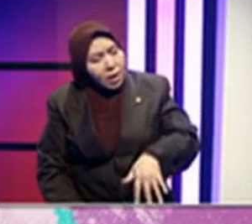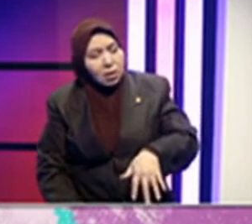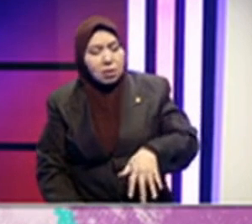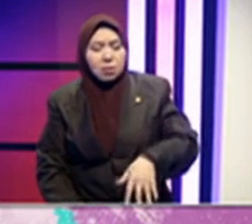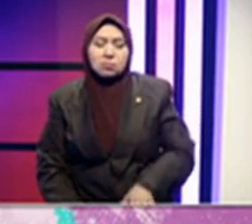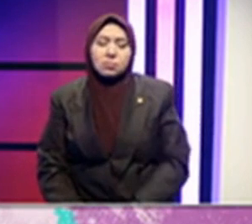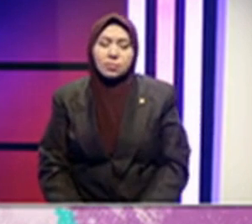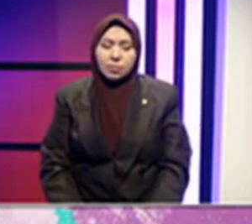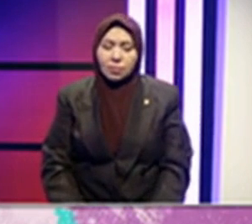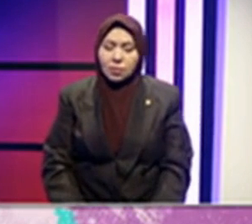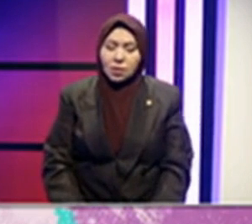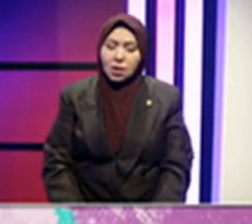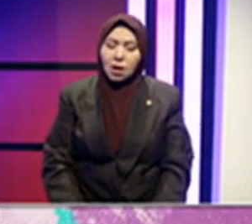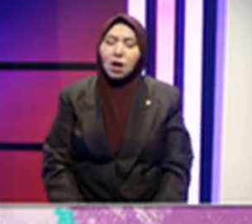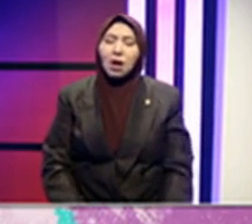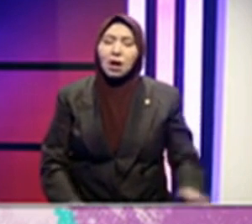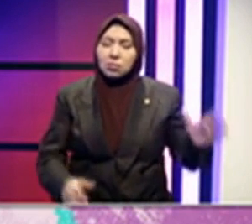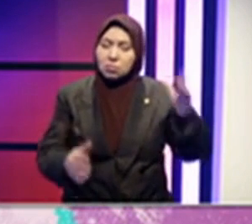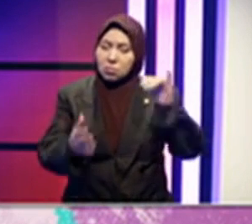محمد